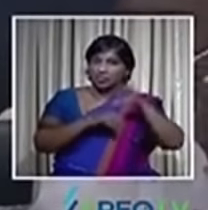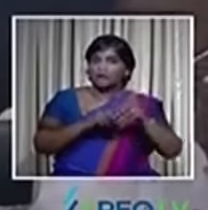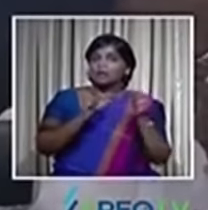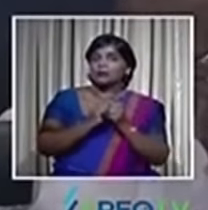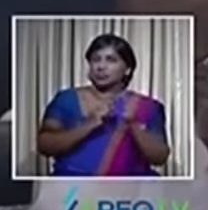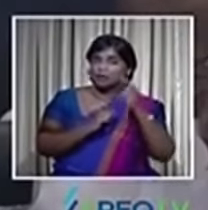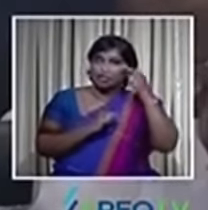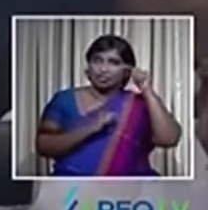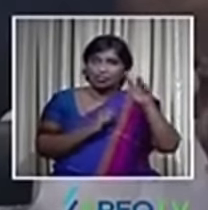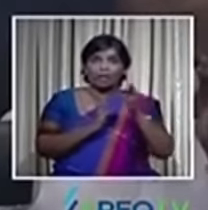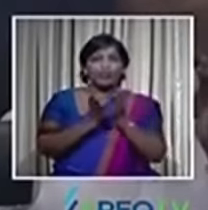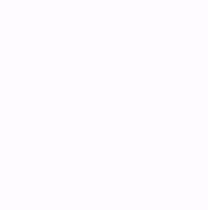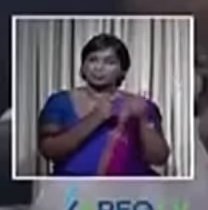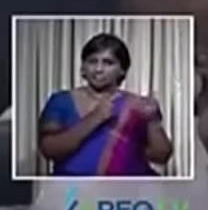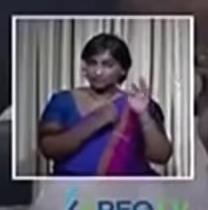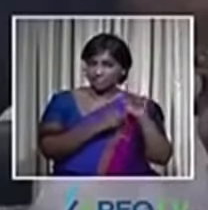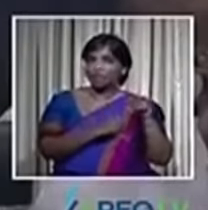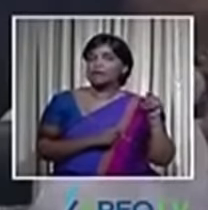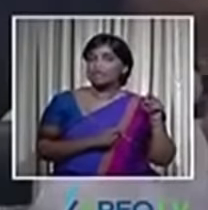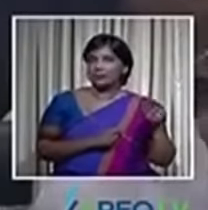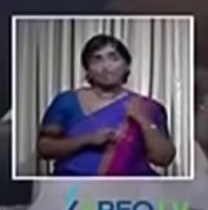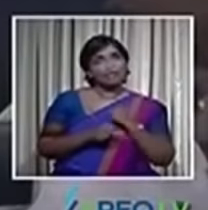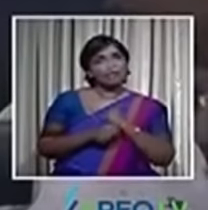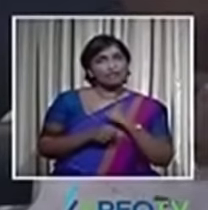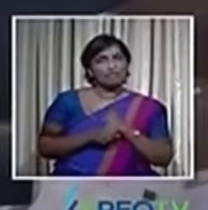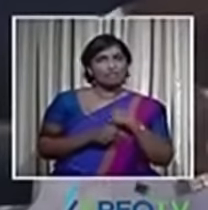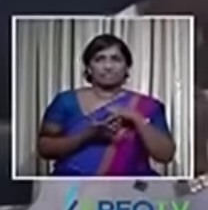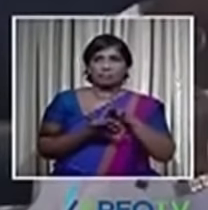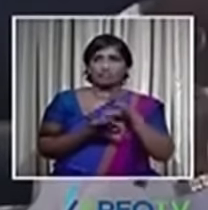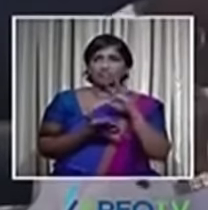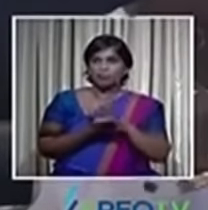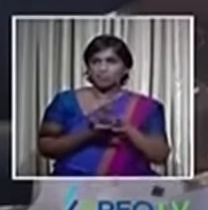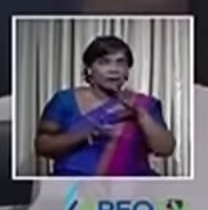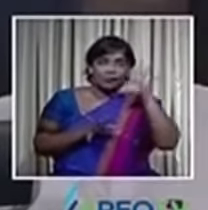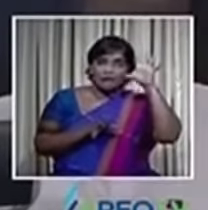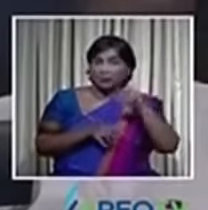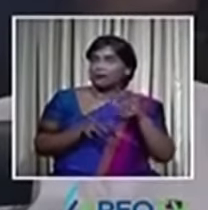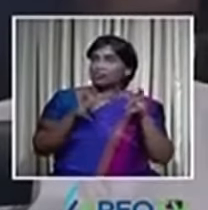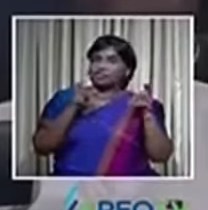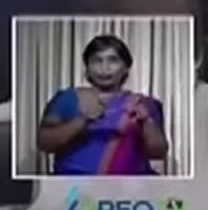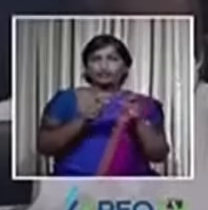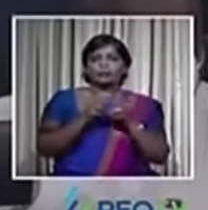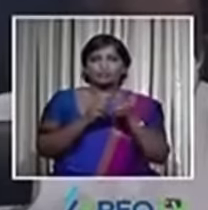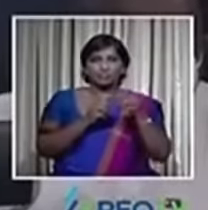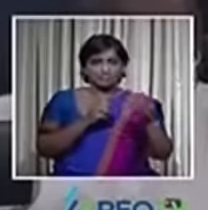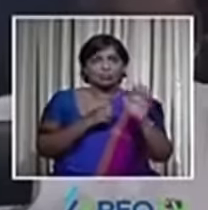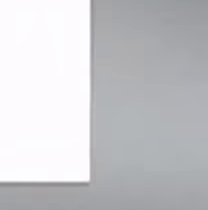விசாரணை இடம்பெறுகிறது. அத்துடன் கிளைஃபோ தடை தொடர்ந்தும் அமலில் இருக்கும் என்பதையும் கூற வேண்டும்.